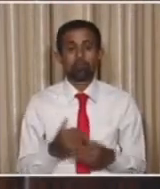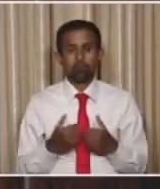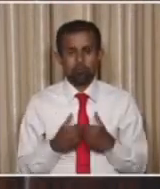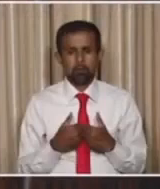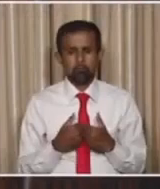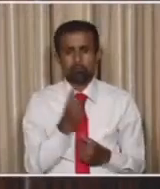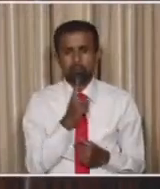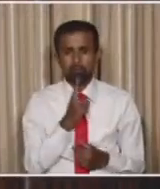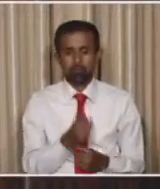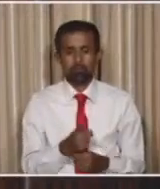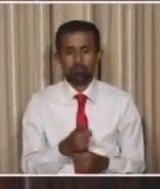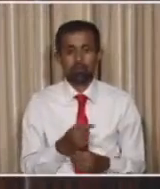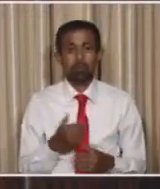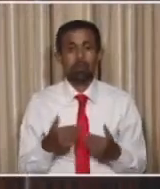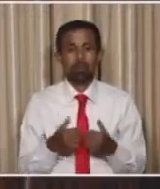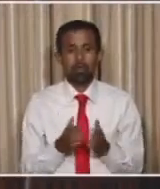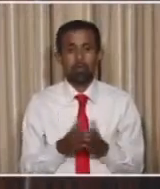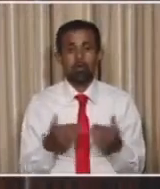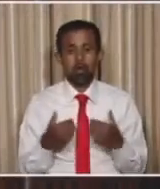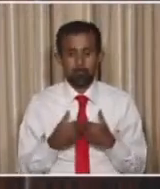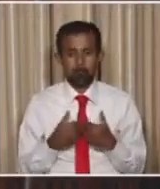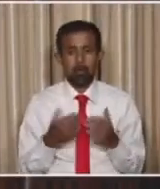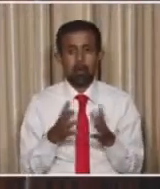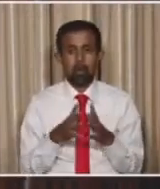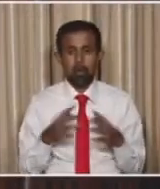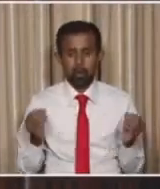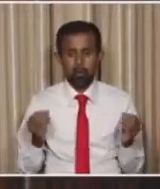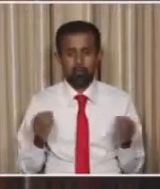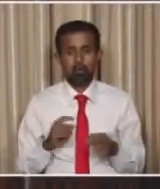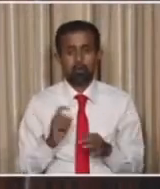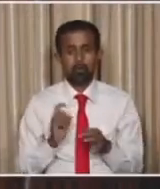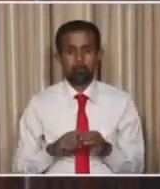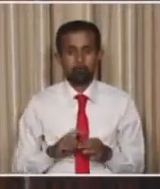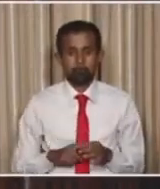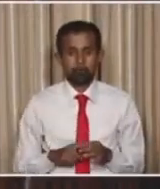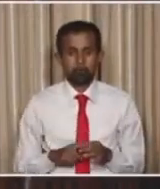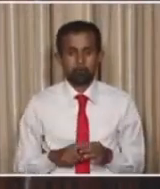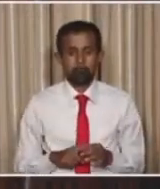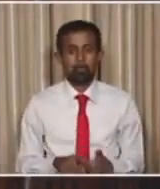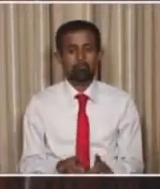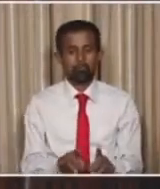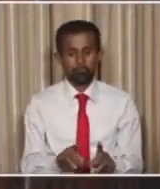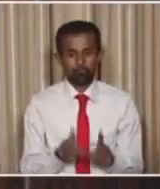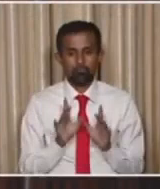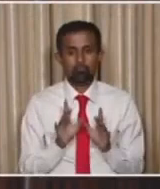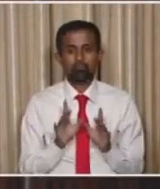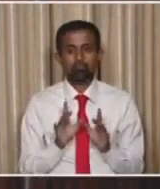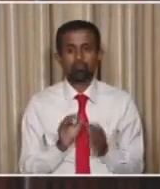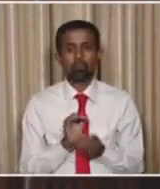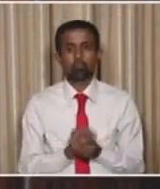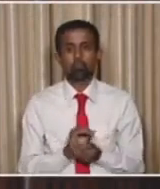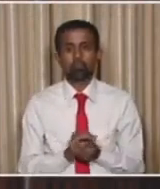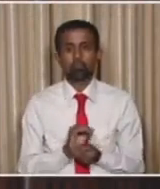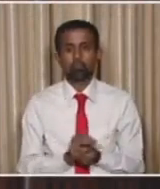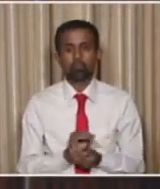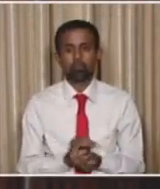විශ්වාස කරනවා අපි විසඳාගත යුතු ප්‍රශ්න ඒ ආකාරයටම තබා